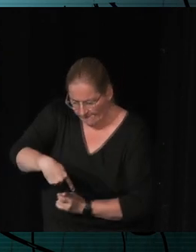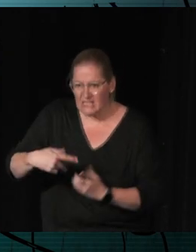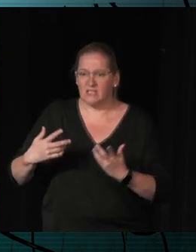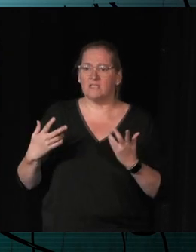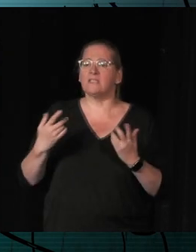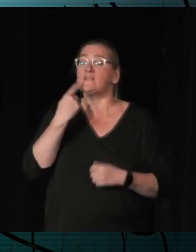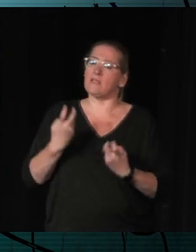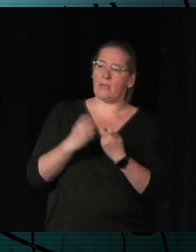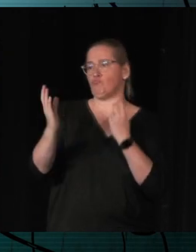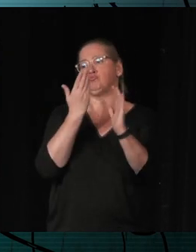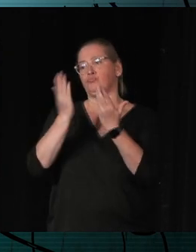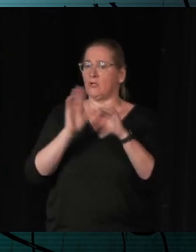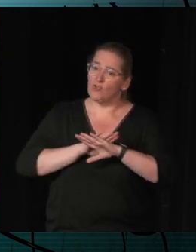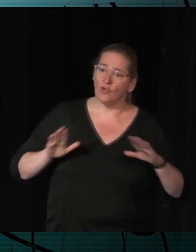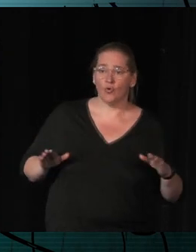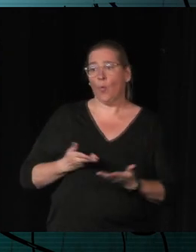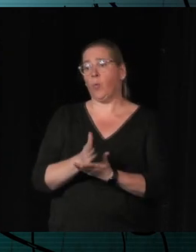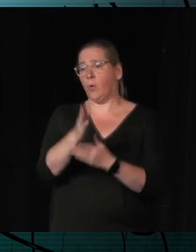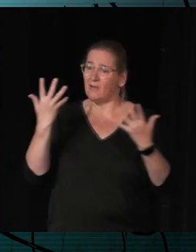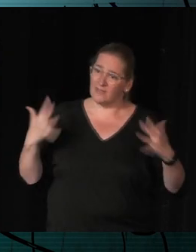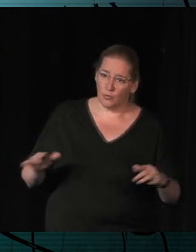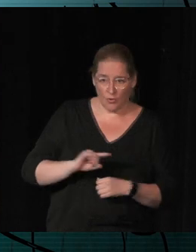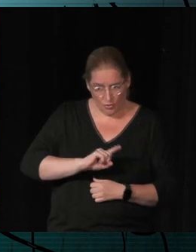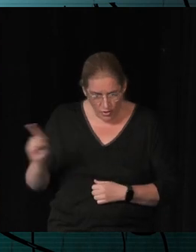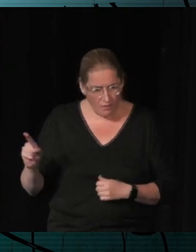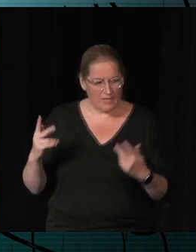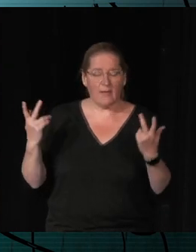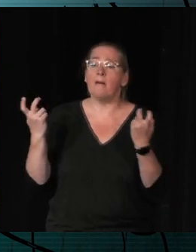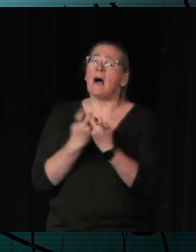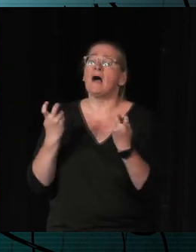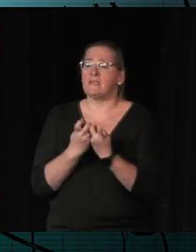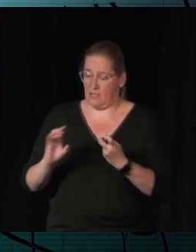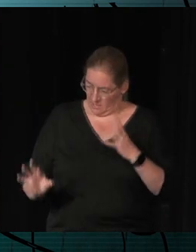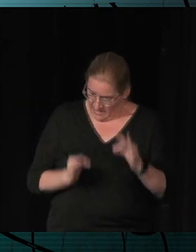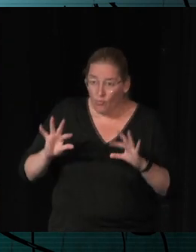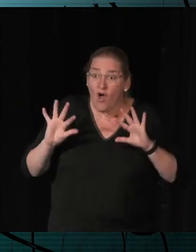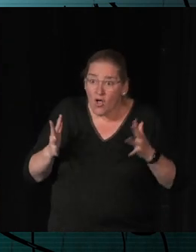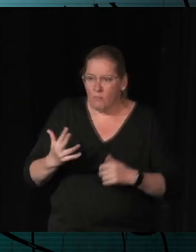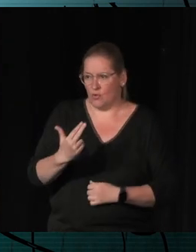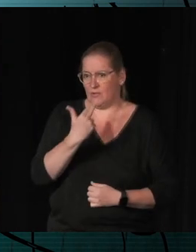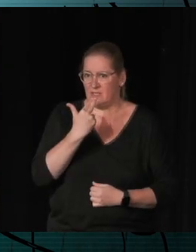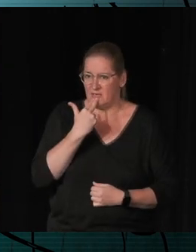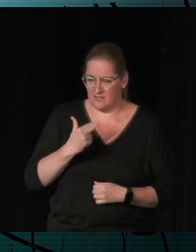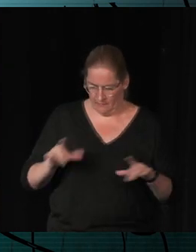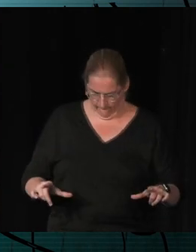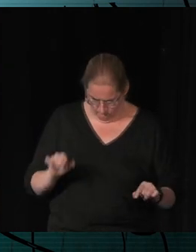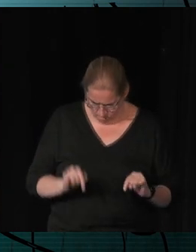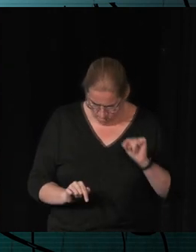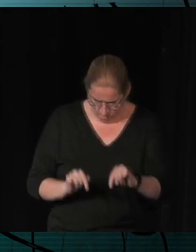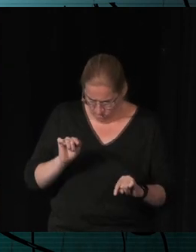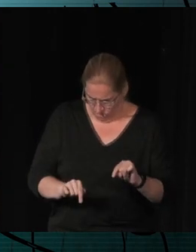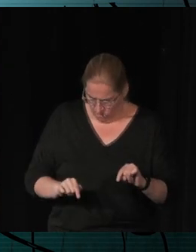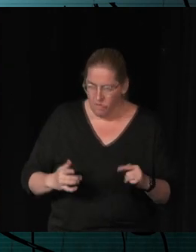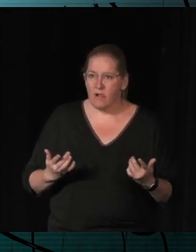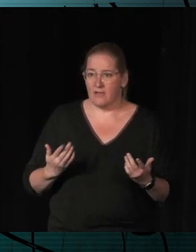le gameplay on découvrait pas seulement le jeu ce qu' avait voulu faire les graphismes on découvrait tout on découvrait comment on s'en servait tout il fallait être curieux de tout